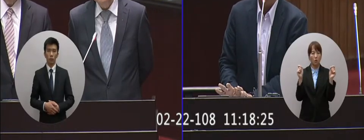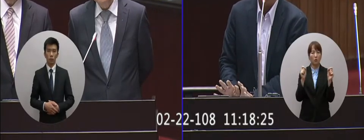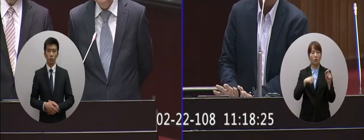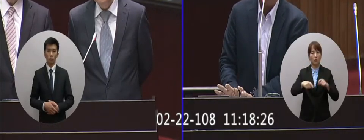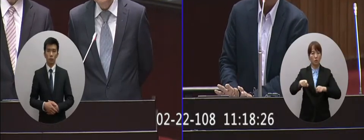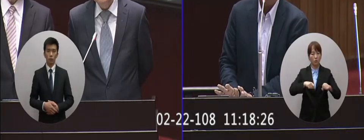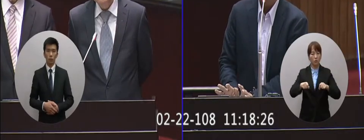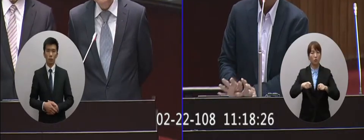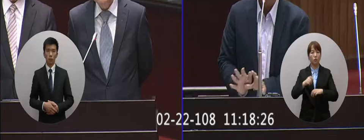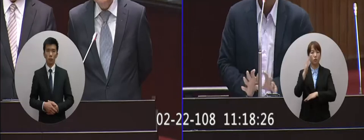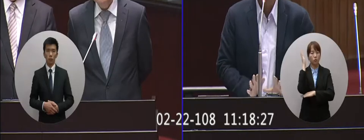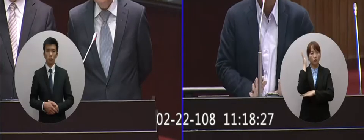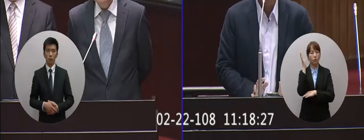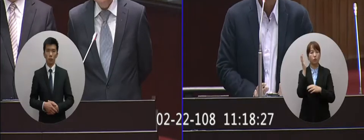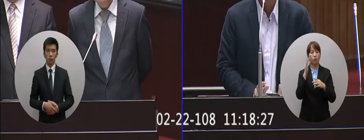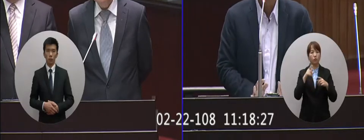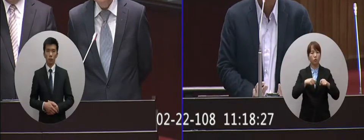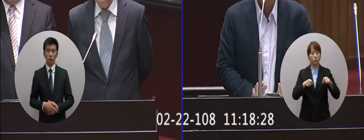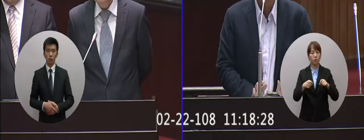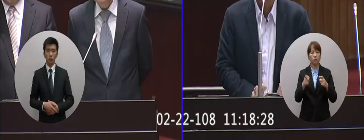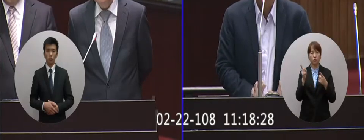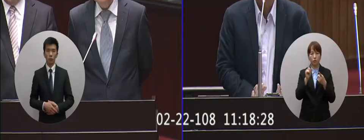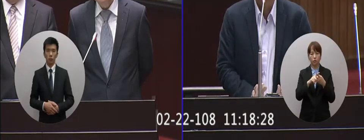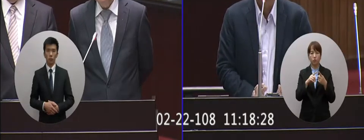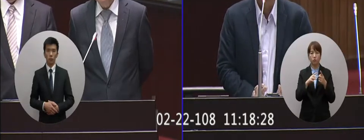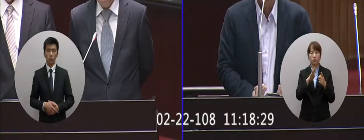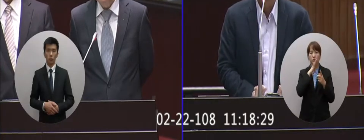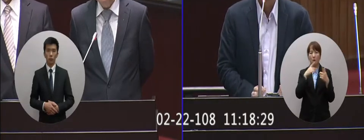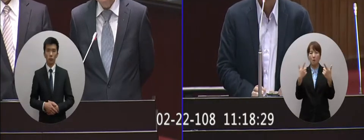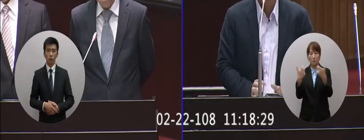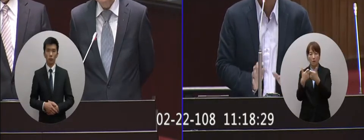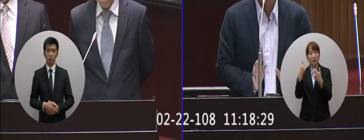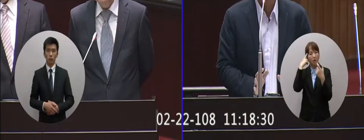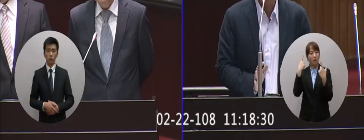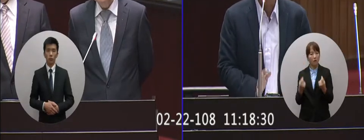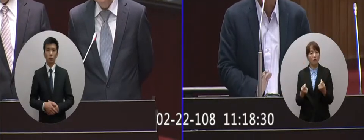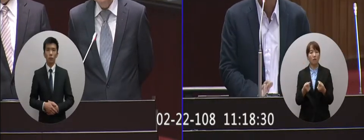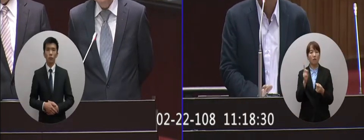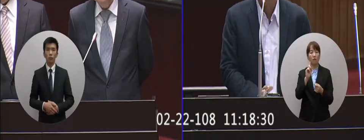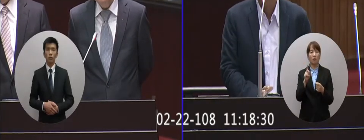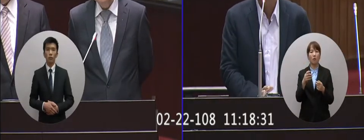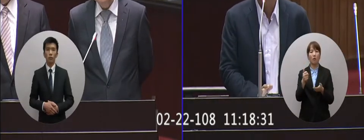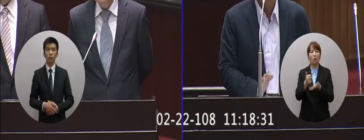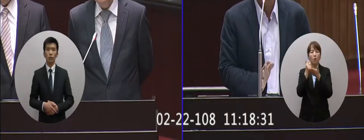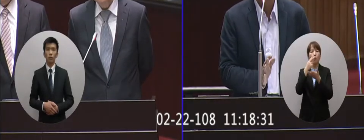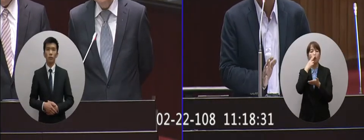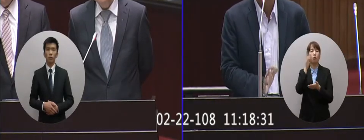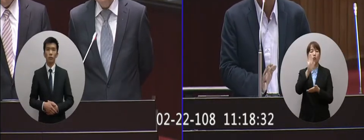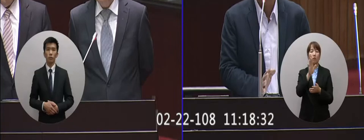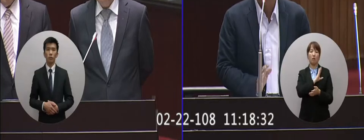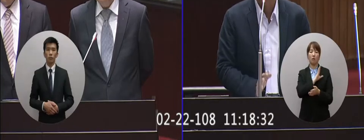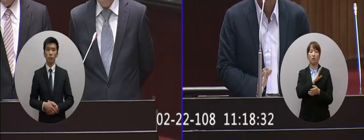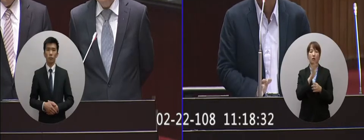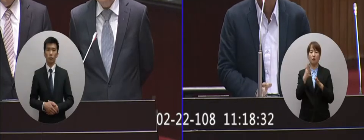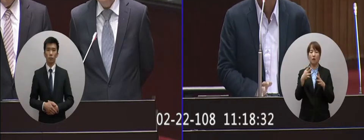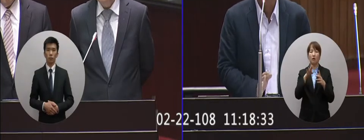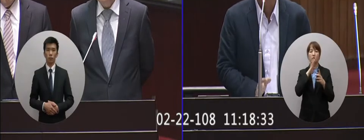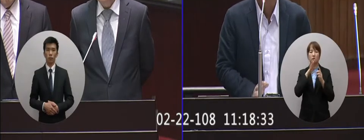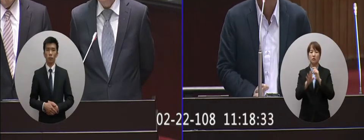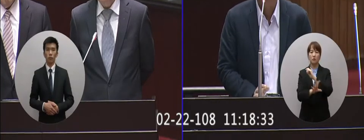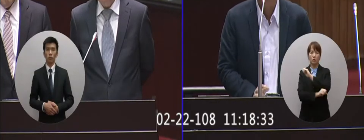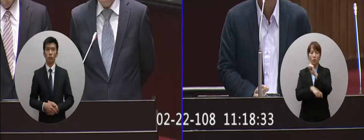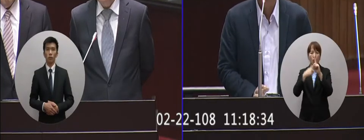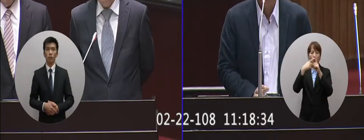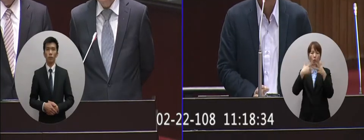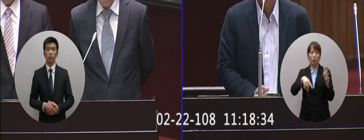务政策，是不是能够完全 match？ 好，那当然我们不鼓励抽烟，但是中下阶层的劳工抽